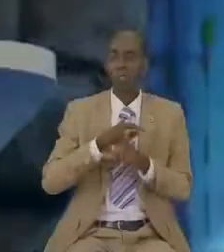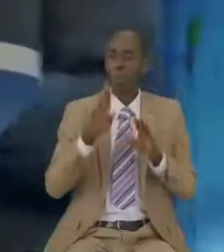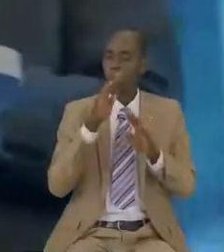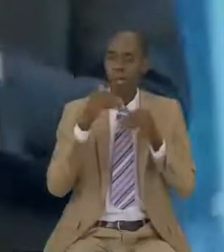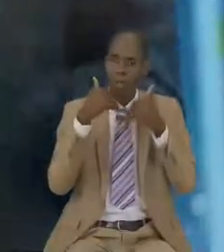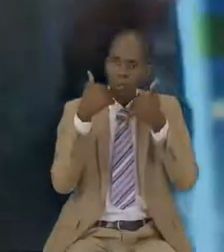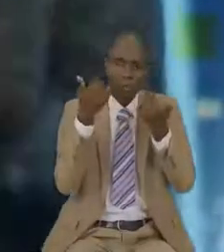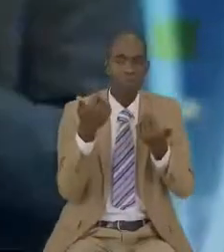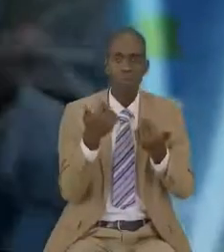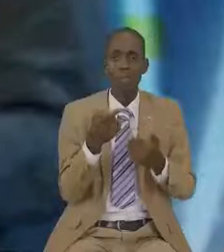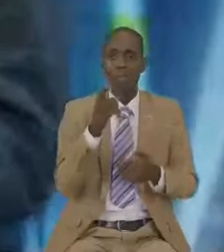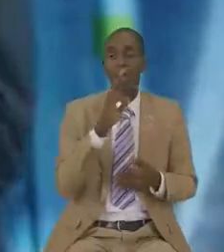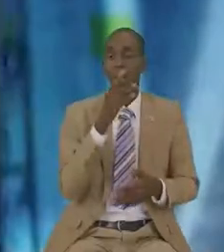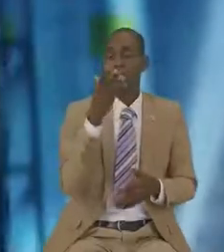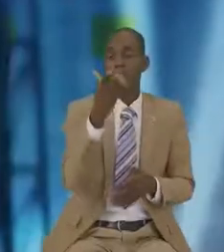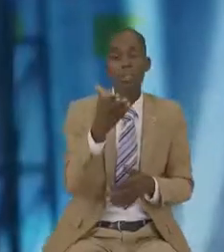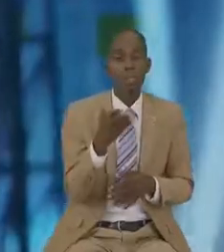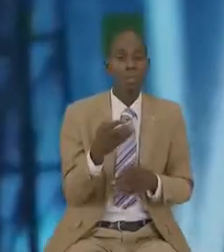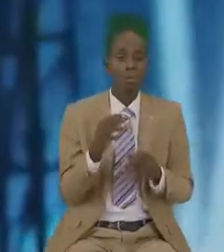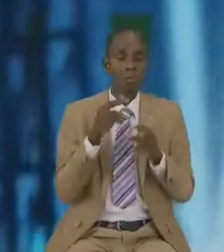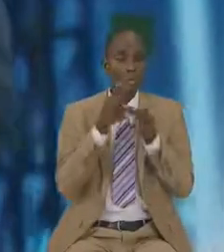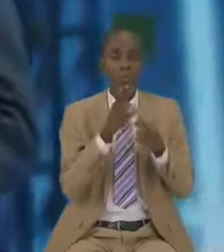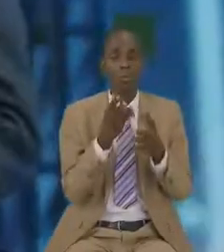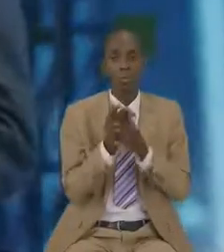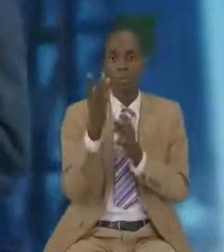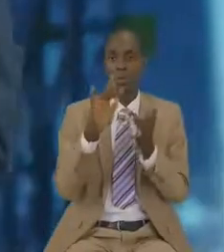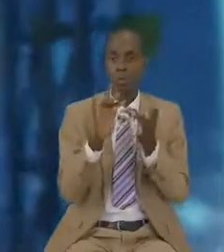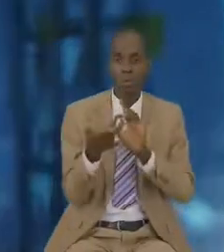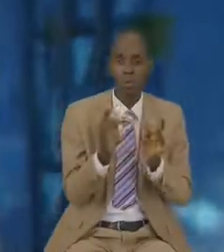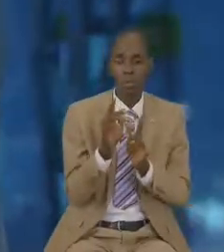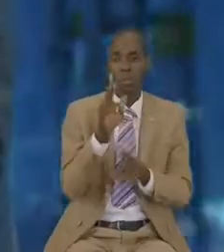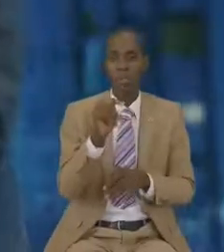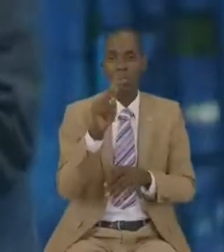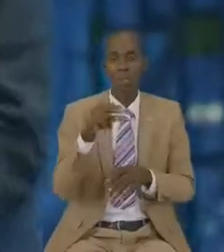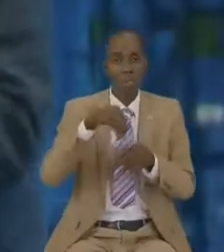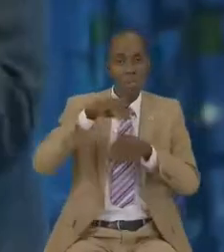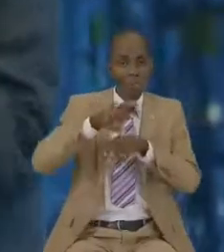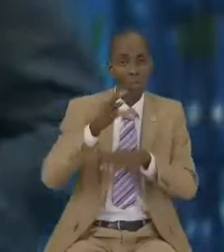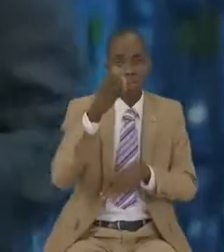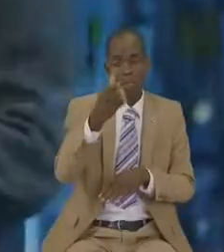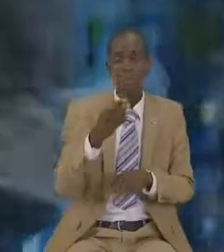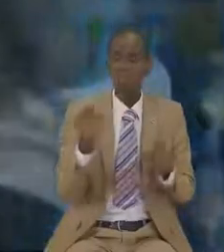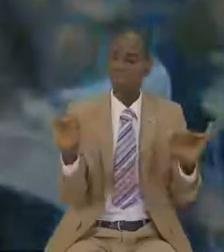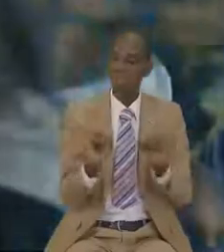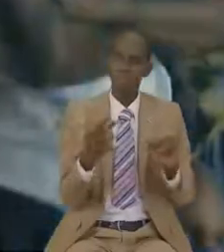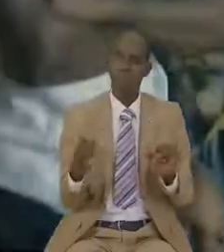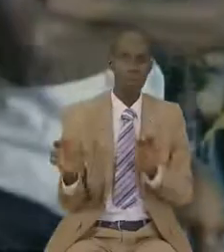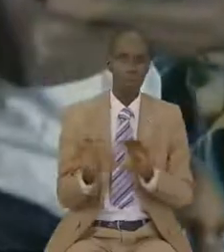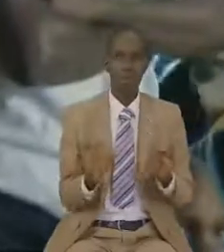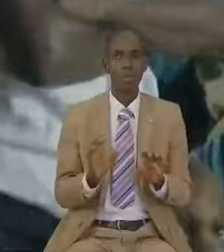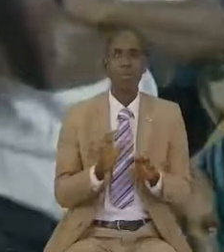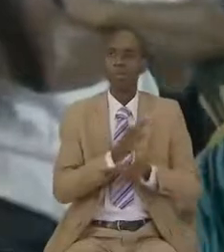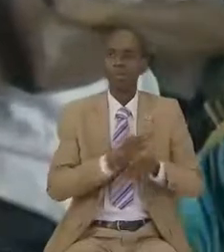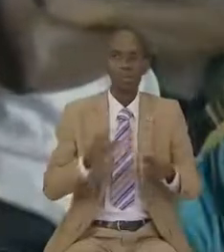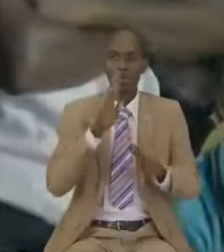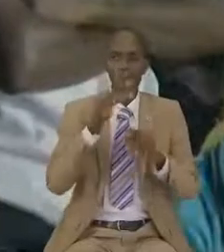tous nos frères et sœurs en ligne, la même chose, votre libération vient maintenant. À la radio, à la